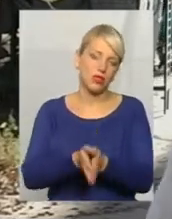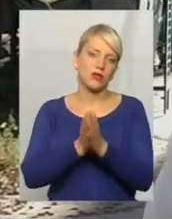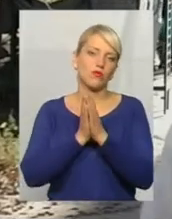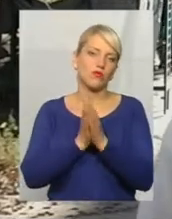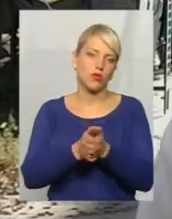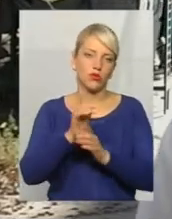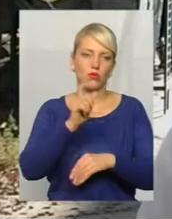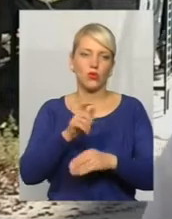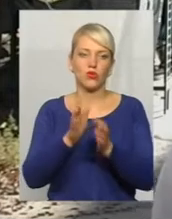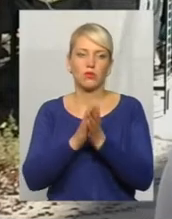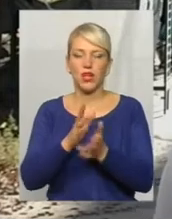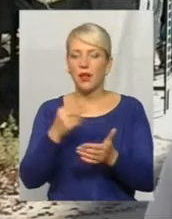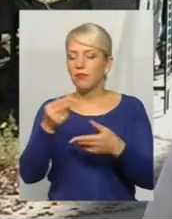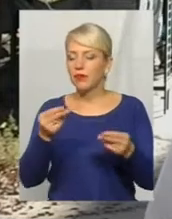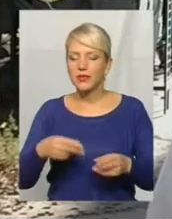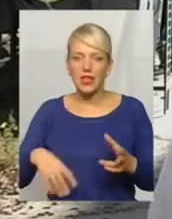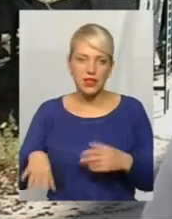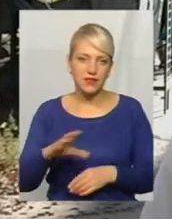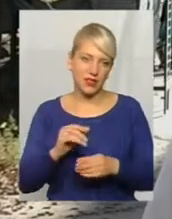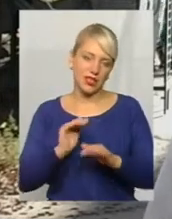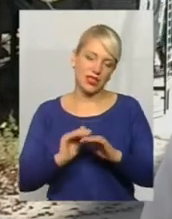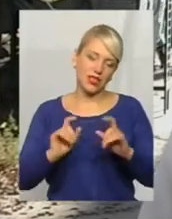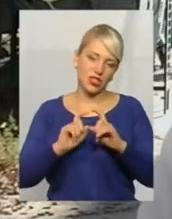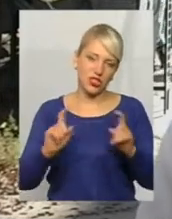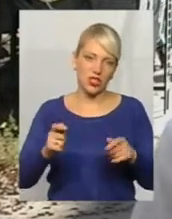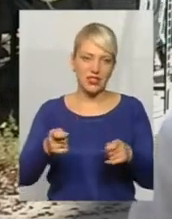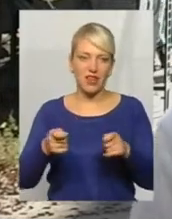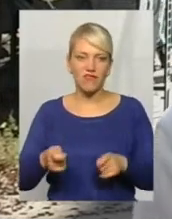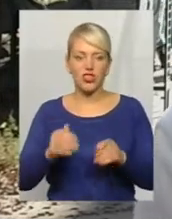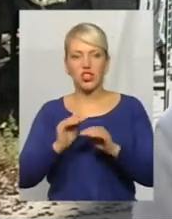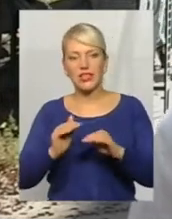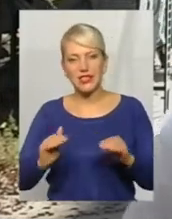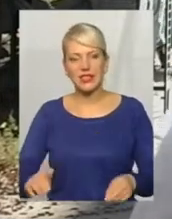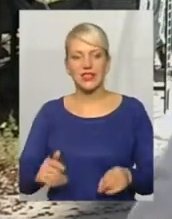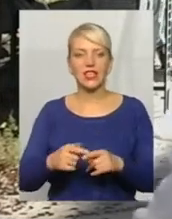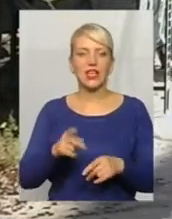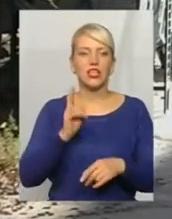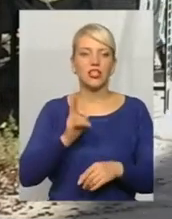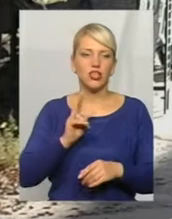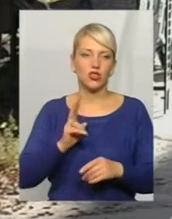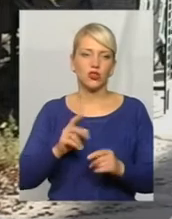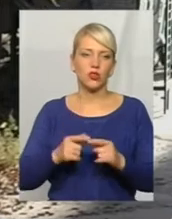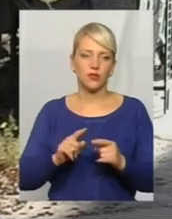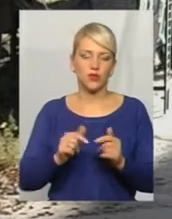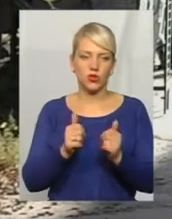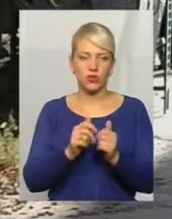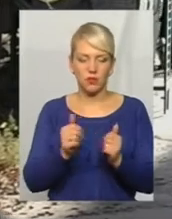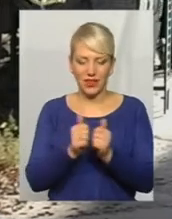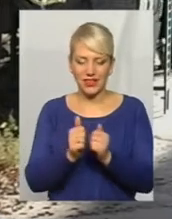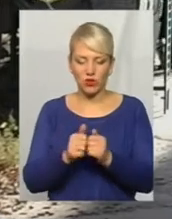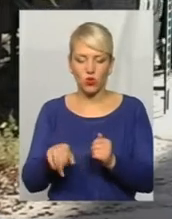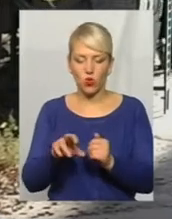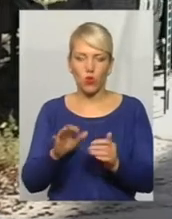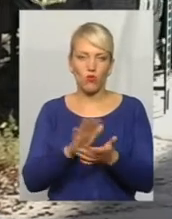І підписалися всі, і дитячий садочок, і завідуюча, і діти. І тут люди, ті, хто близько до мусорки живуть,